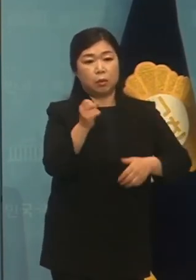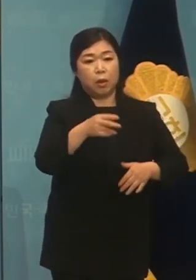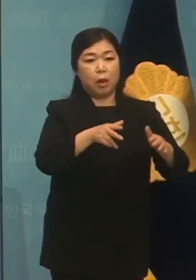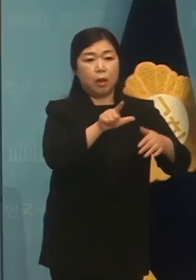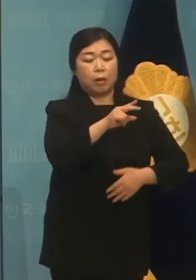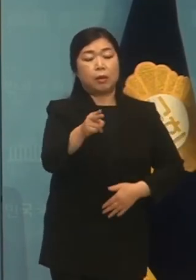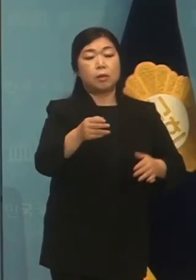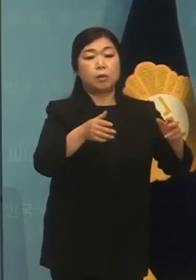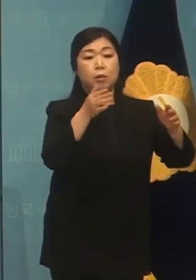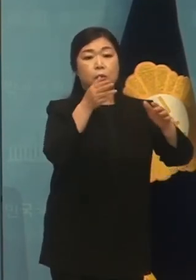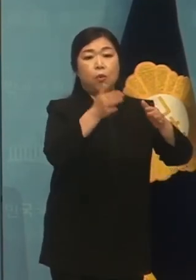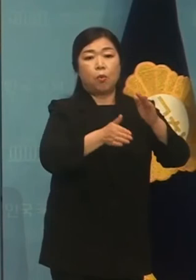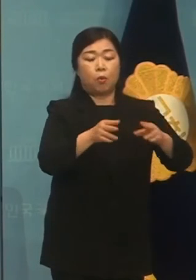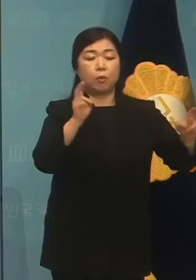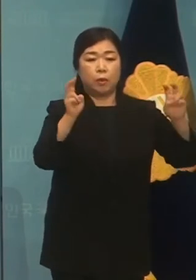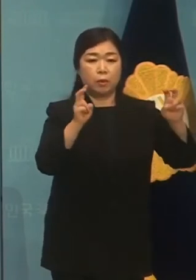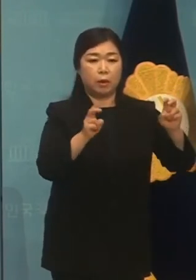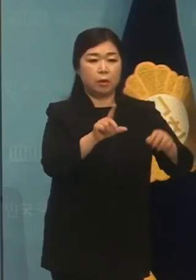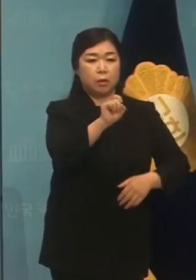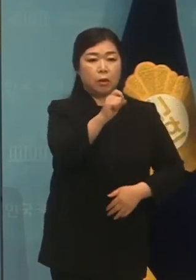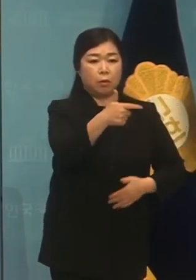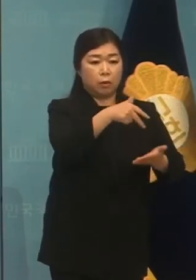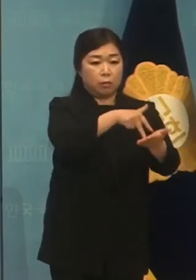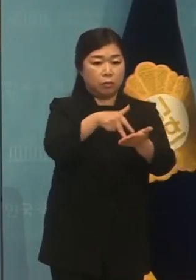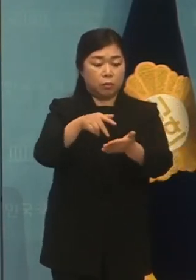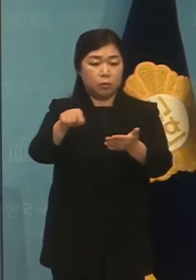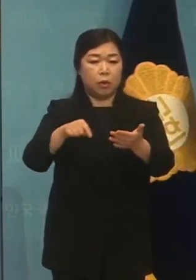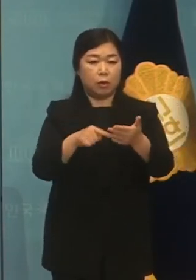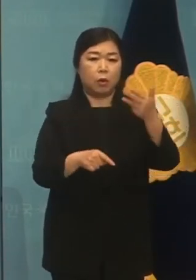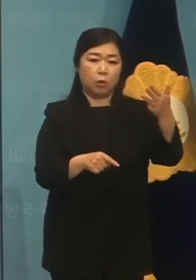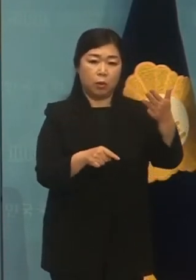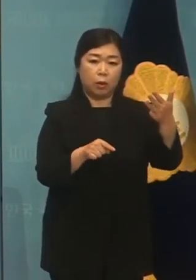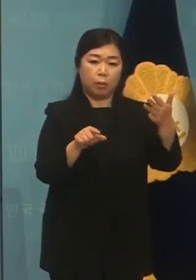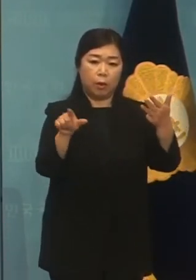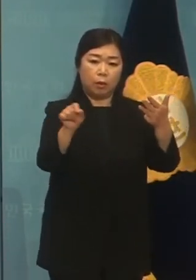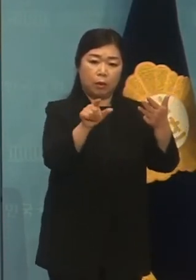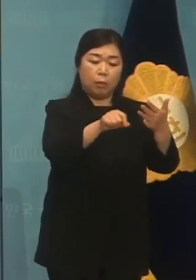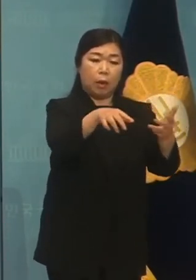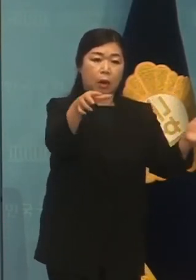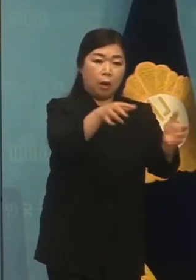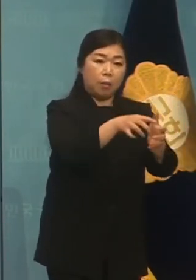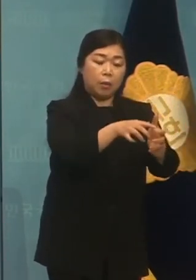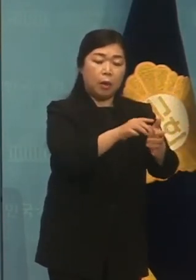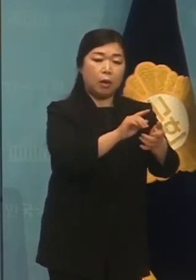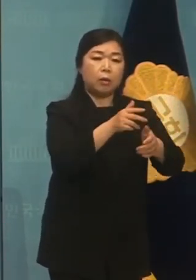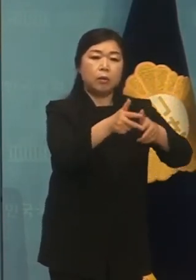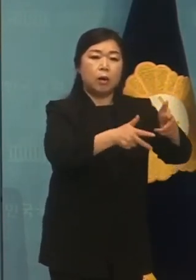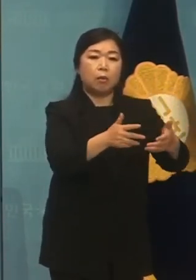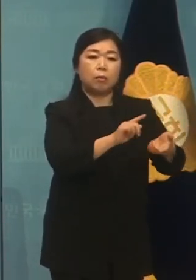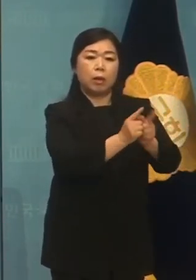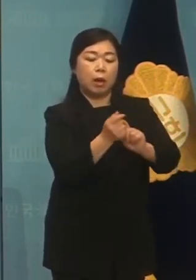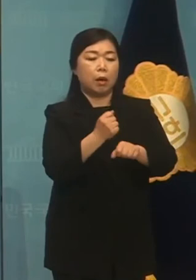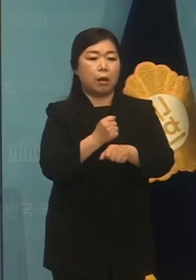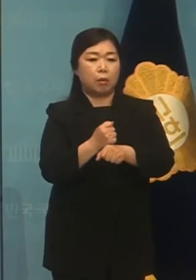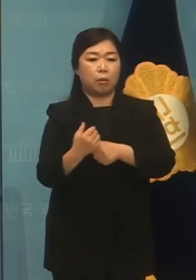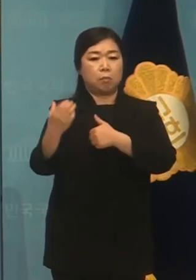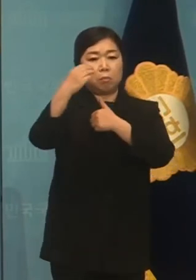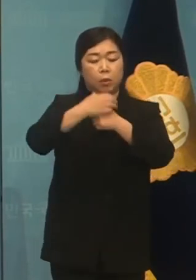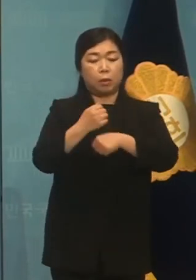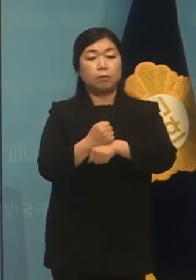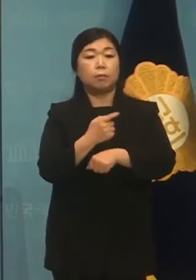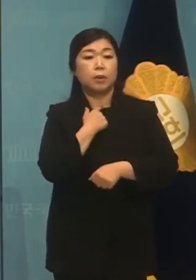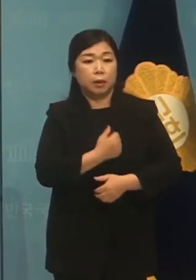LH공사는 당시에 16개 보중에서 한 8개 정도를 이런 사업을 대행하고 턴키를 만들고